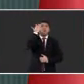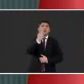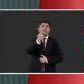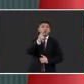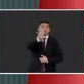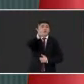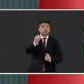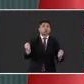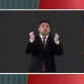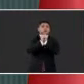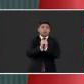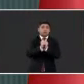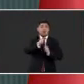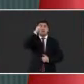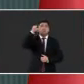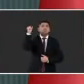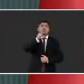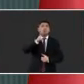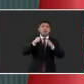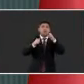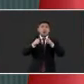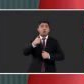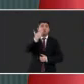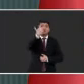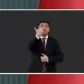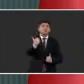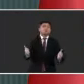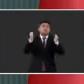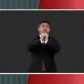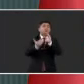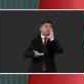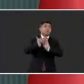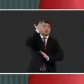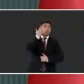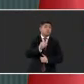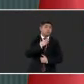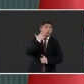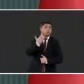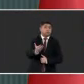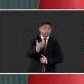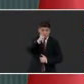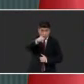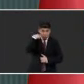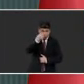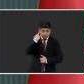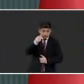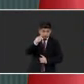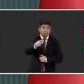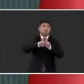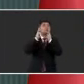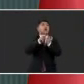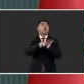5 kat, petrol fiyatları 3 kat artmıştır. Dolayısıyla dünyanın her